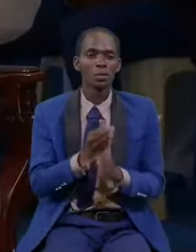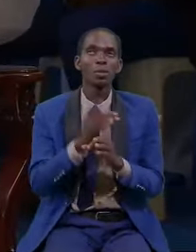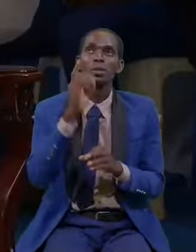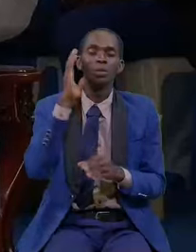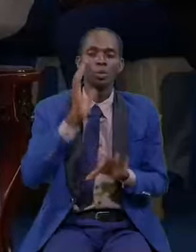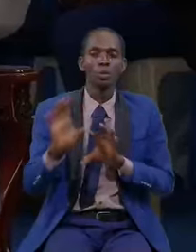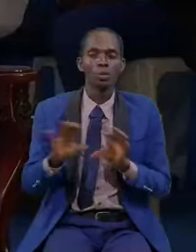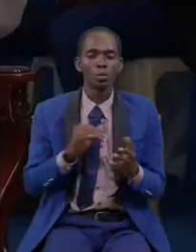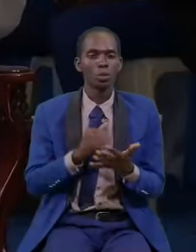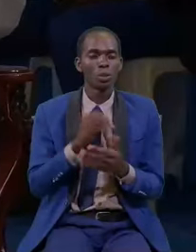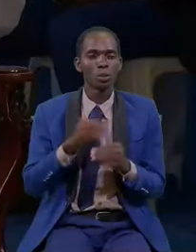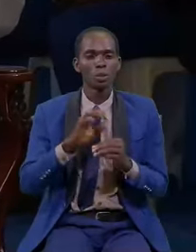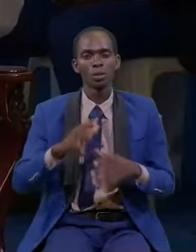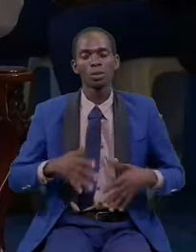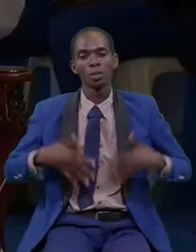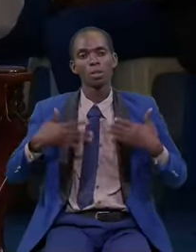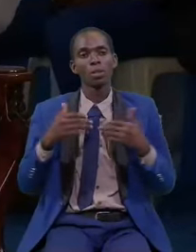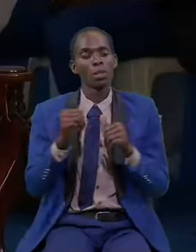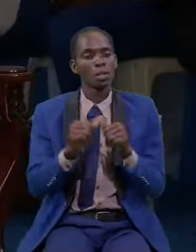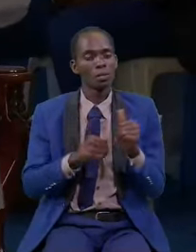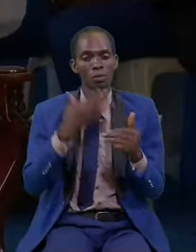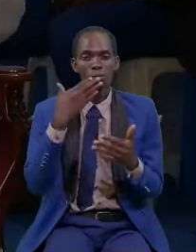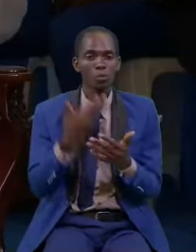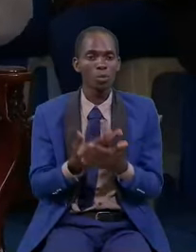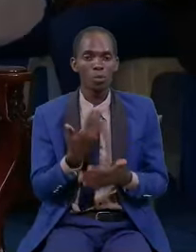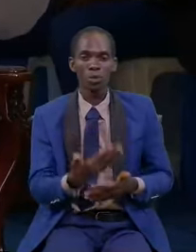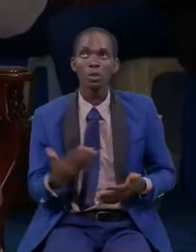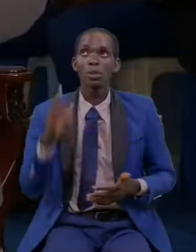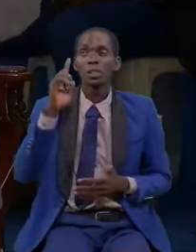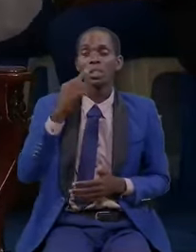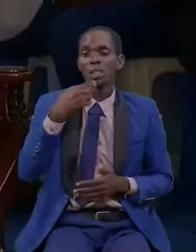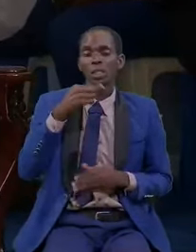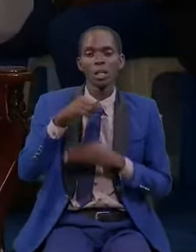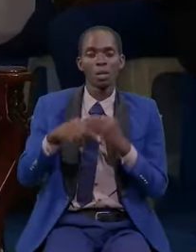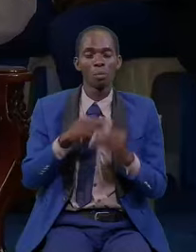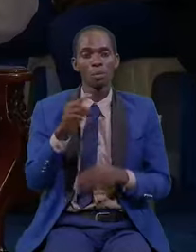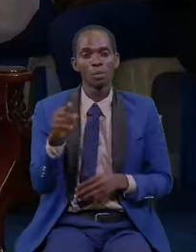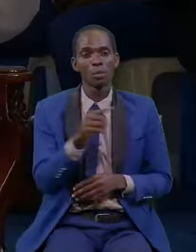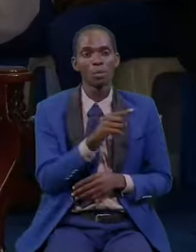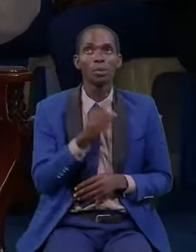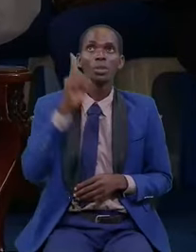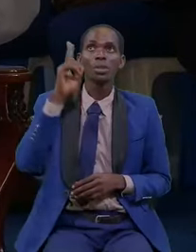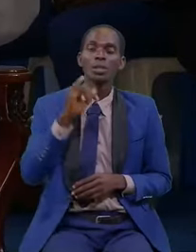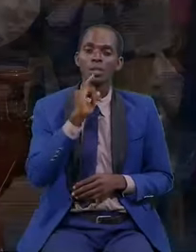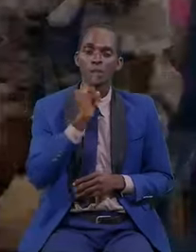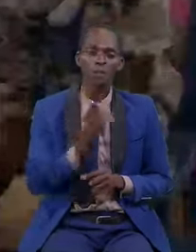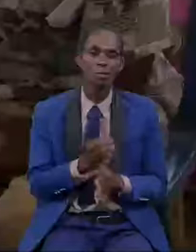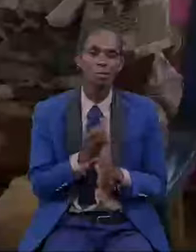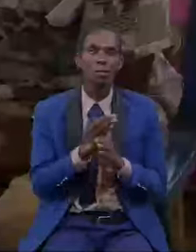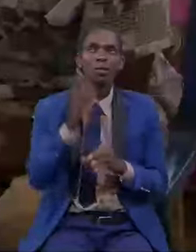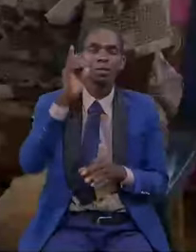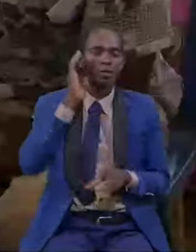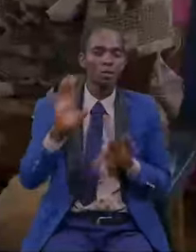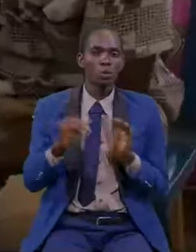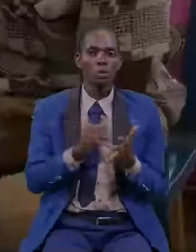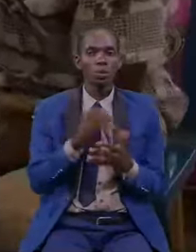il est fidèle pour l'accomplir dans votre vie. Tout ce qu'il a dit sur votre vie, il est fidèle et l'accomplira